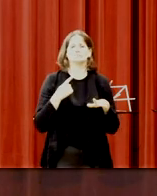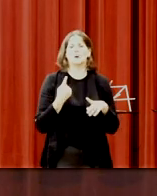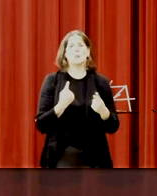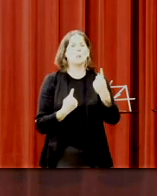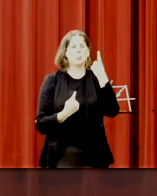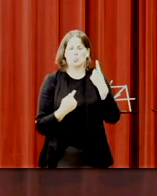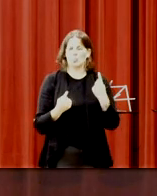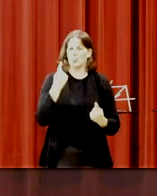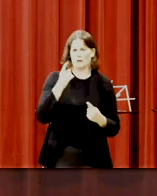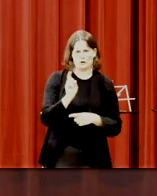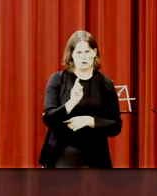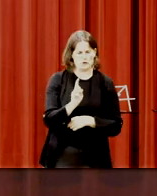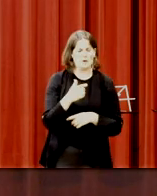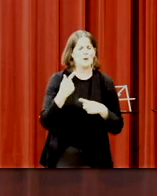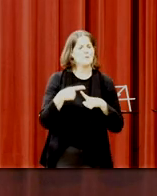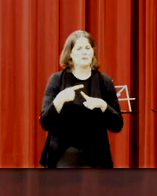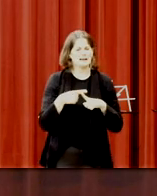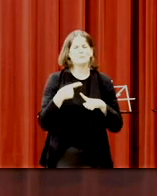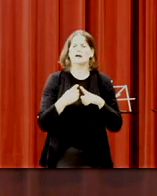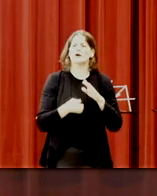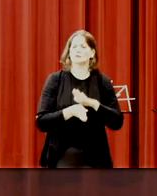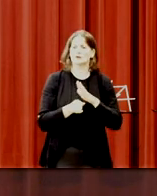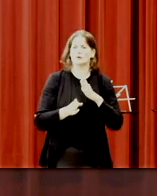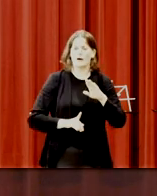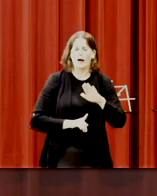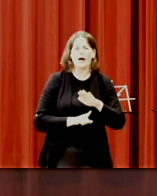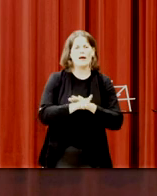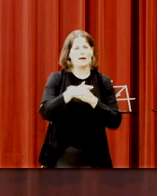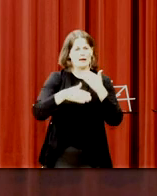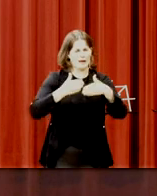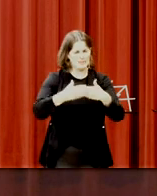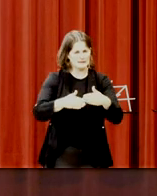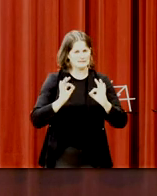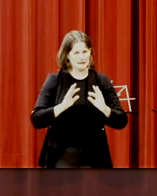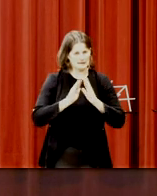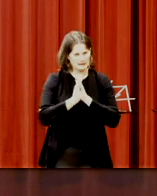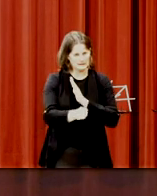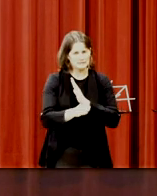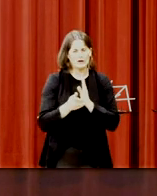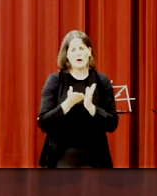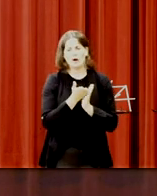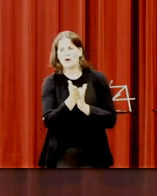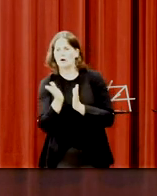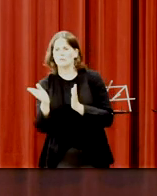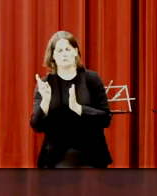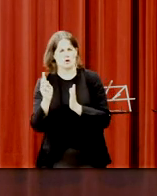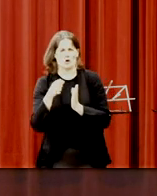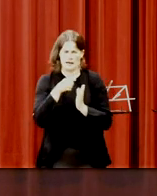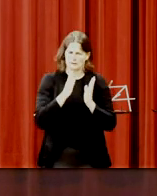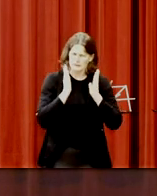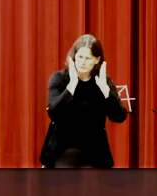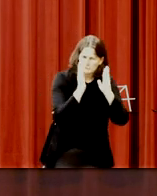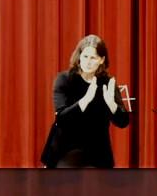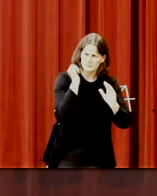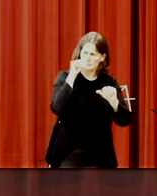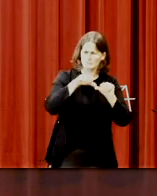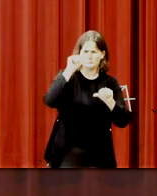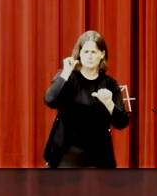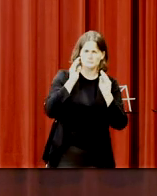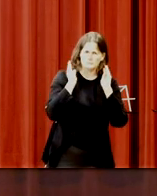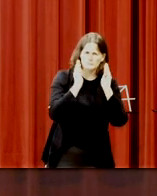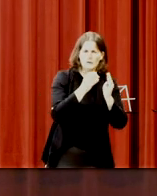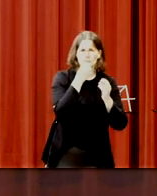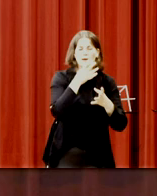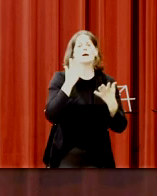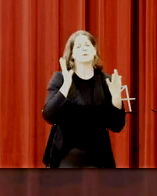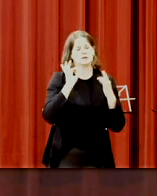és el bon rumb, el que portem. Però això sí, amb la col·laboració de tothom i, a ser possible, amb la creixent col·laboració de tothom.